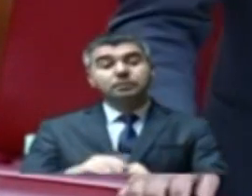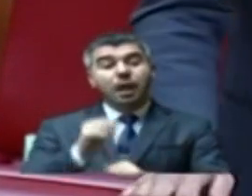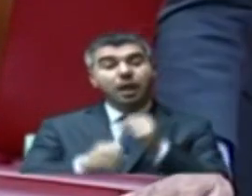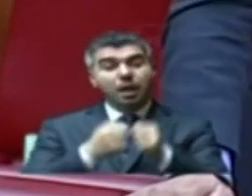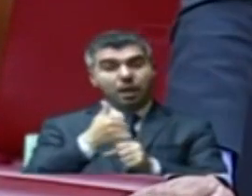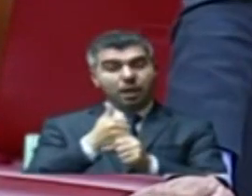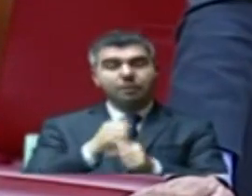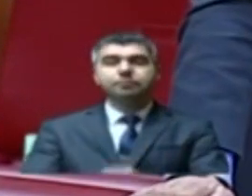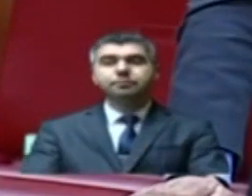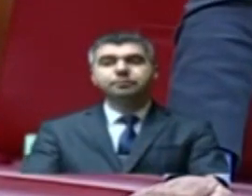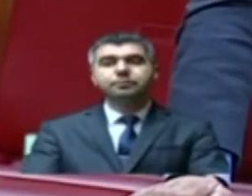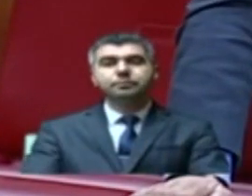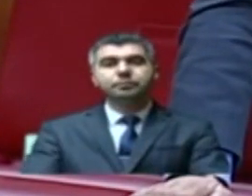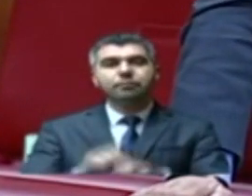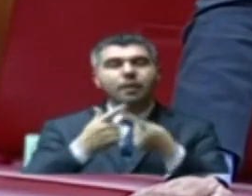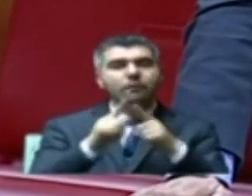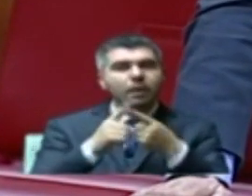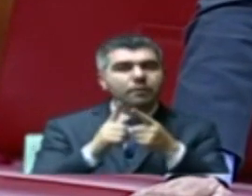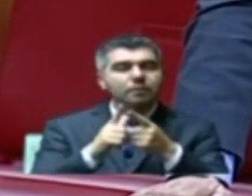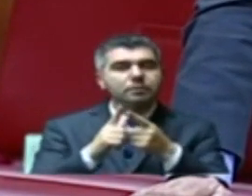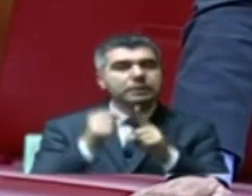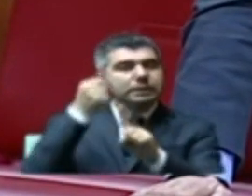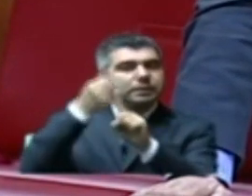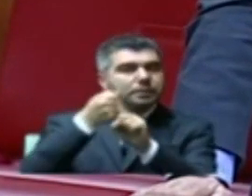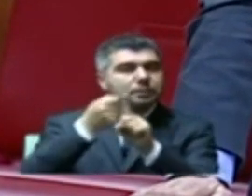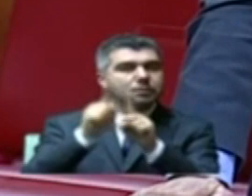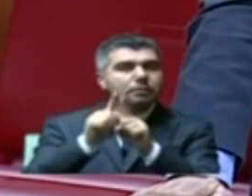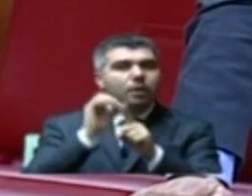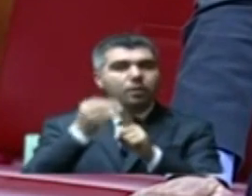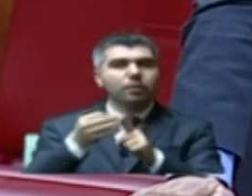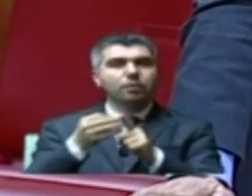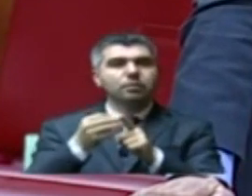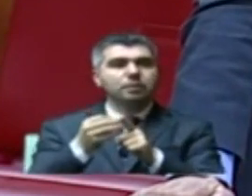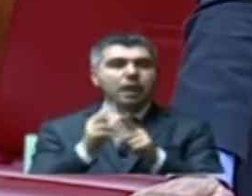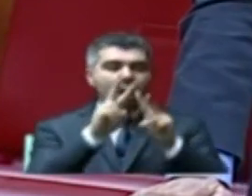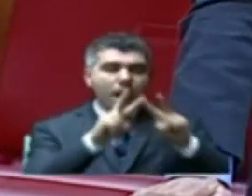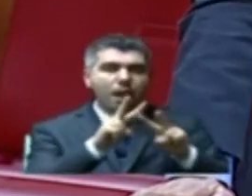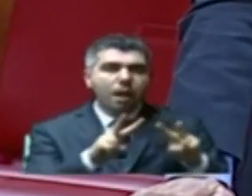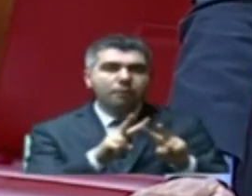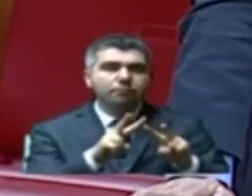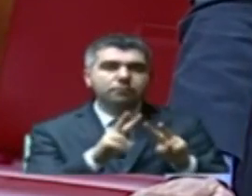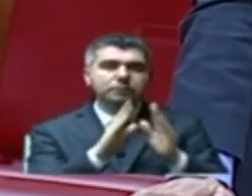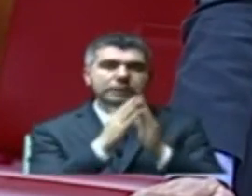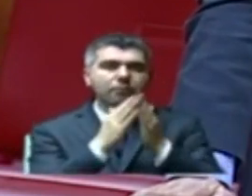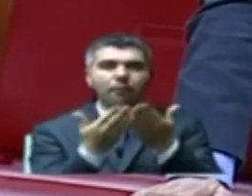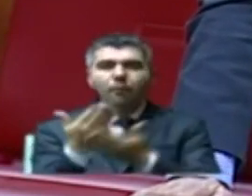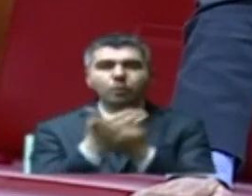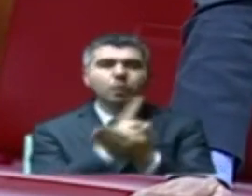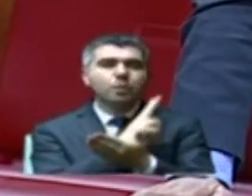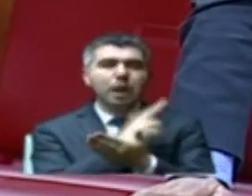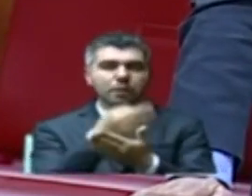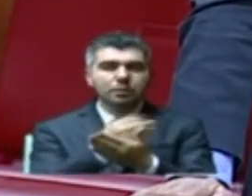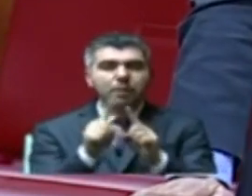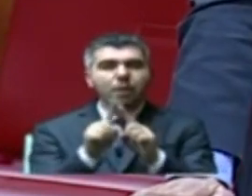سنة مفصلية في تاريخ إصلاح منظومة التربية والتكوين والبحث العلمي في بلادنا، ذلك أنها ستشهد